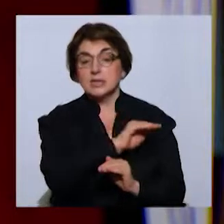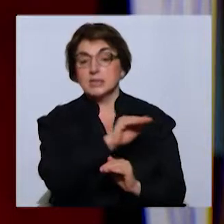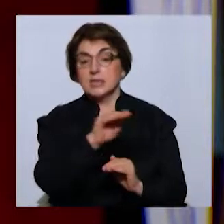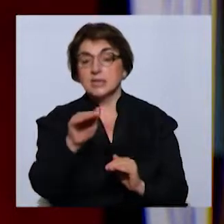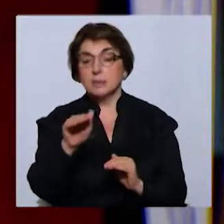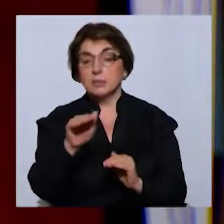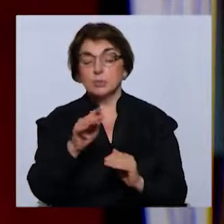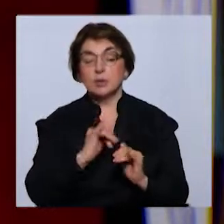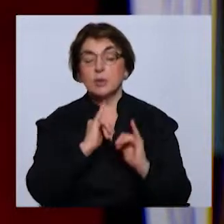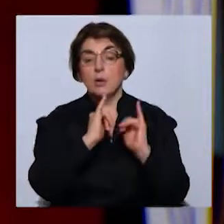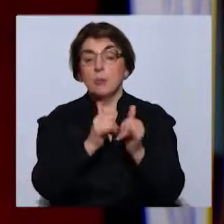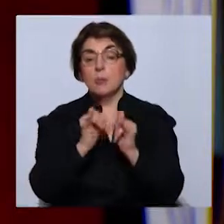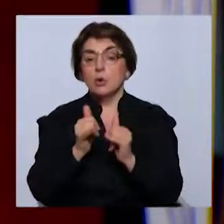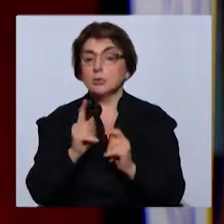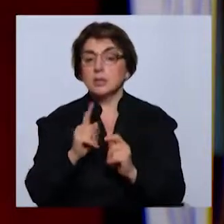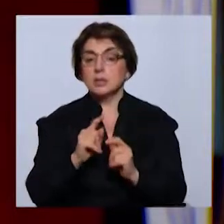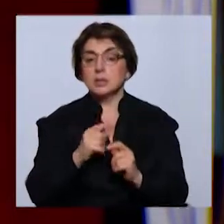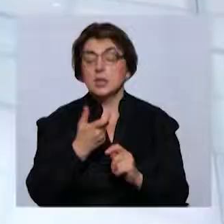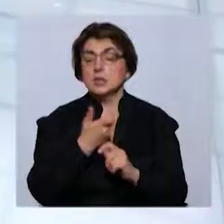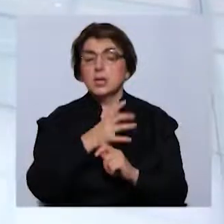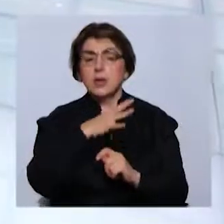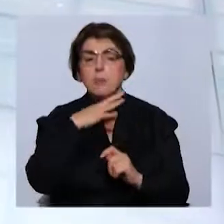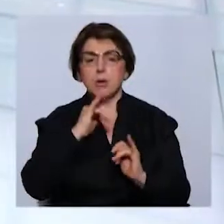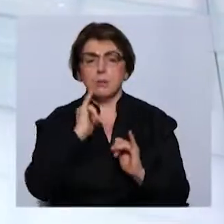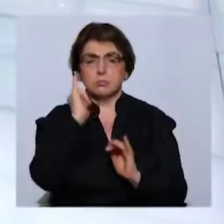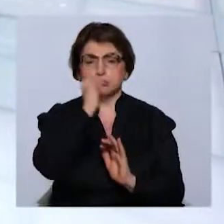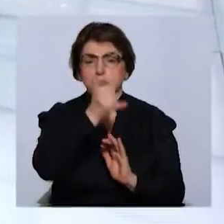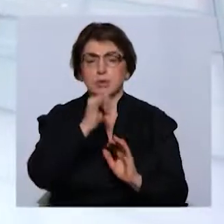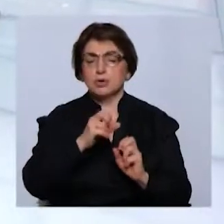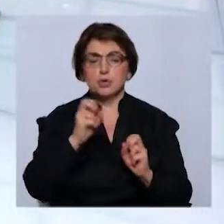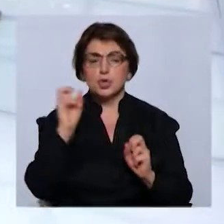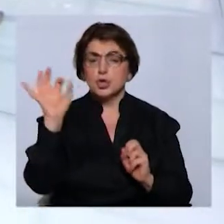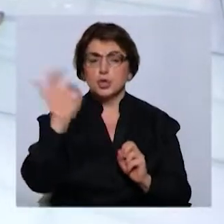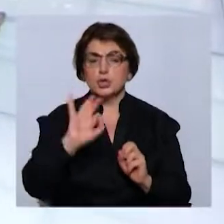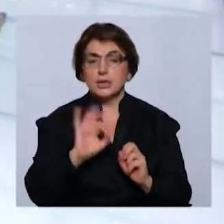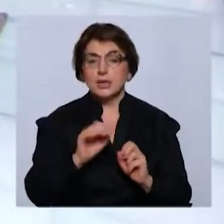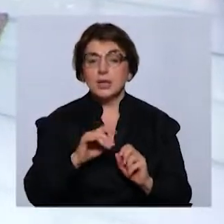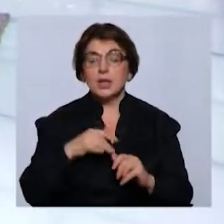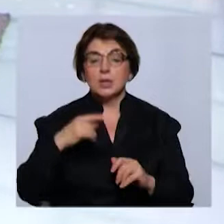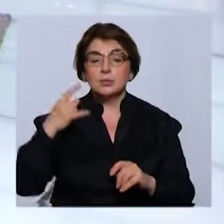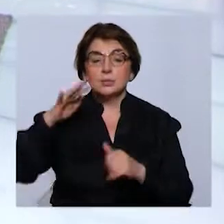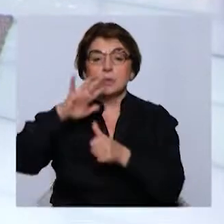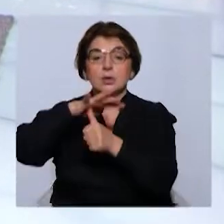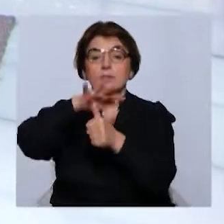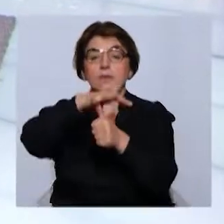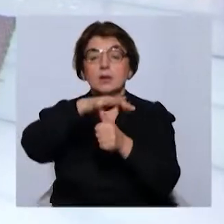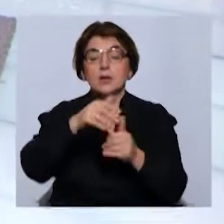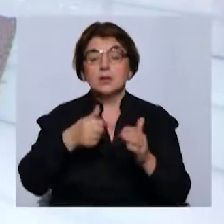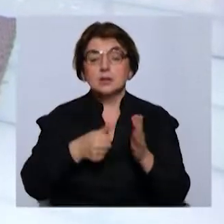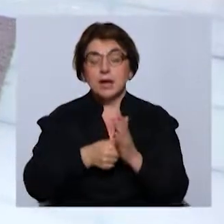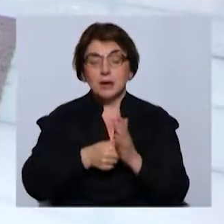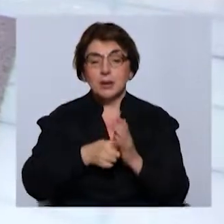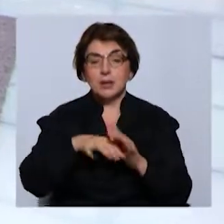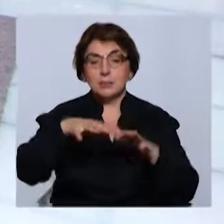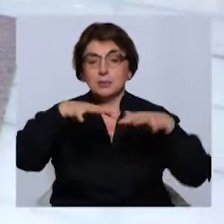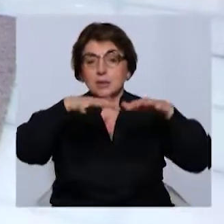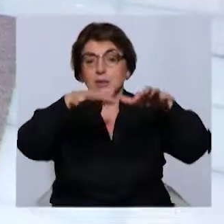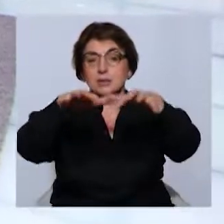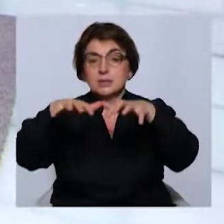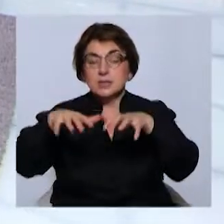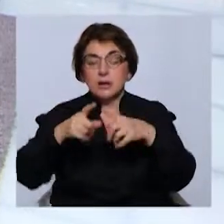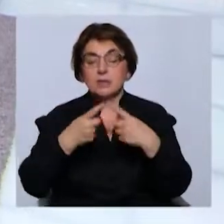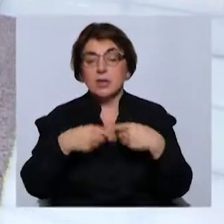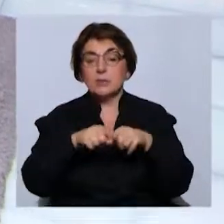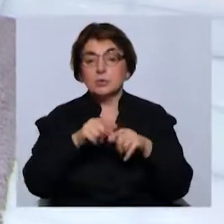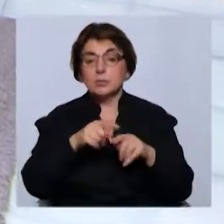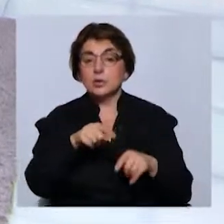რას ნიშნავს ეს რომ ძალიან წვრილი ჭავლით აი მაგალითად ვერტალიოტებით რწყავენ ისე რომ ეს წყალი ძალიან ღრმად არ ჩავიდეს და მაშინვე